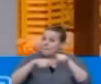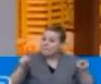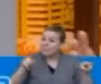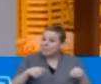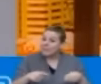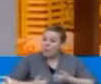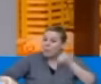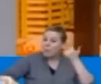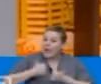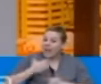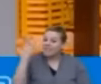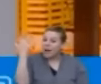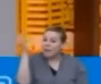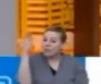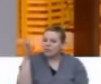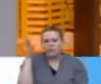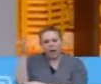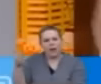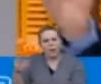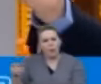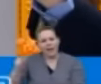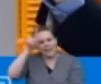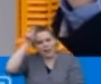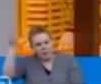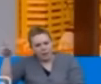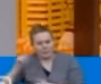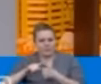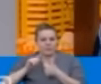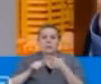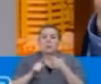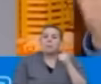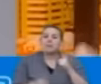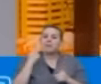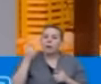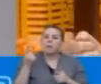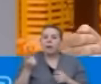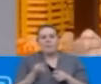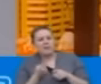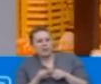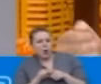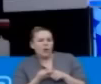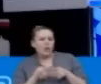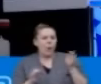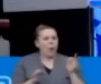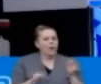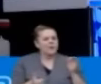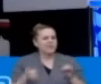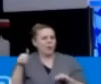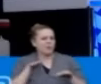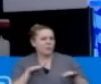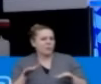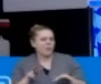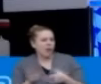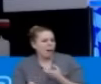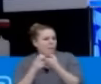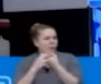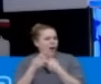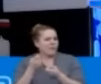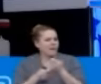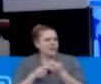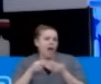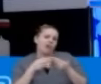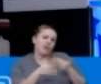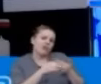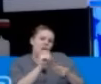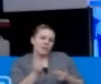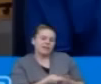של 5 מדינות והלכו לגרמנים. פתאום בן הדוד והעורך דין של ראש הממשלה מעורב בעסקה, השכן שלו מקיסריה.